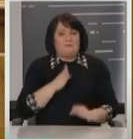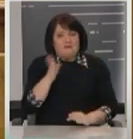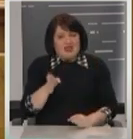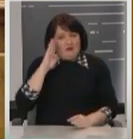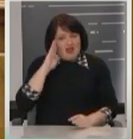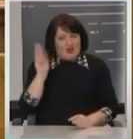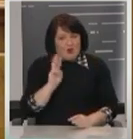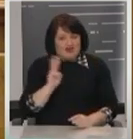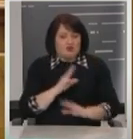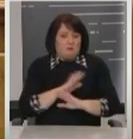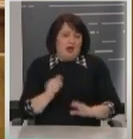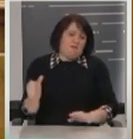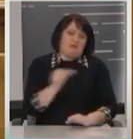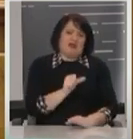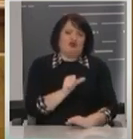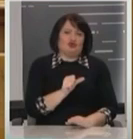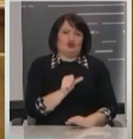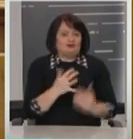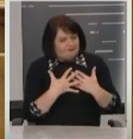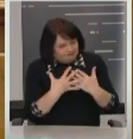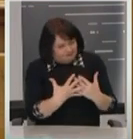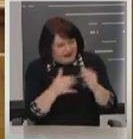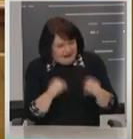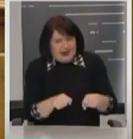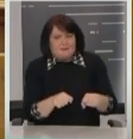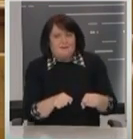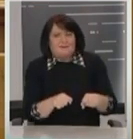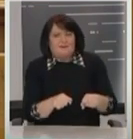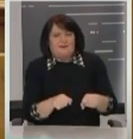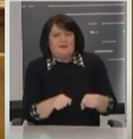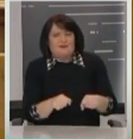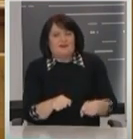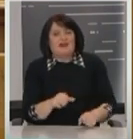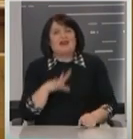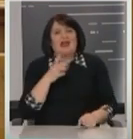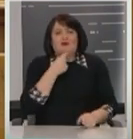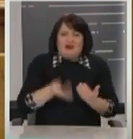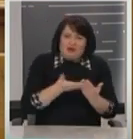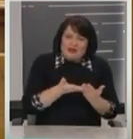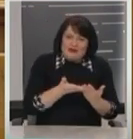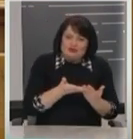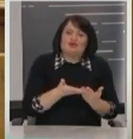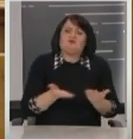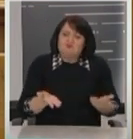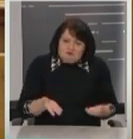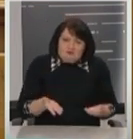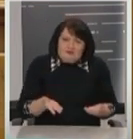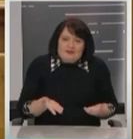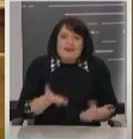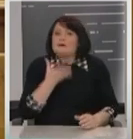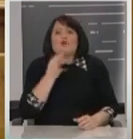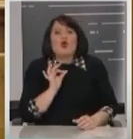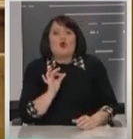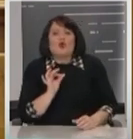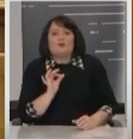Ουάσιγκτον, όχι γιατί δεν σας αγαπούσαν, όχι γιατί δεν θέλανε να σας διευκολύνουν, αλλά πολύ